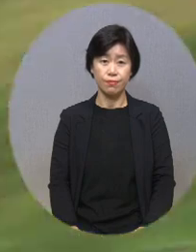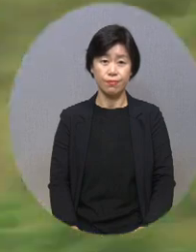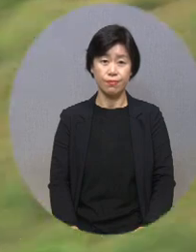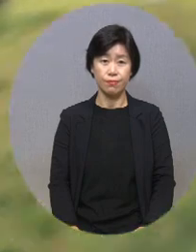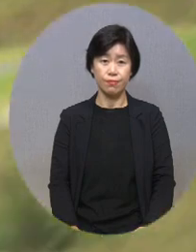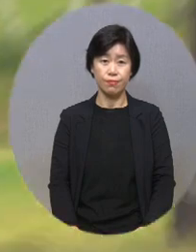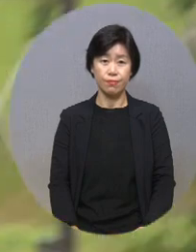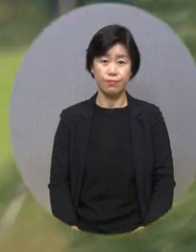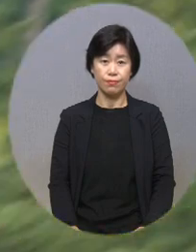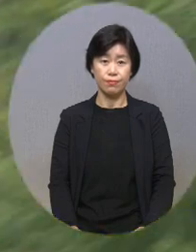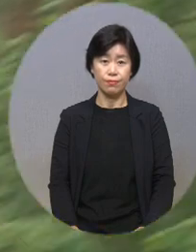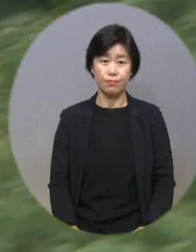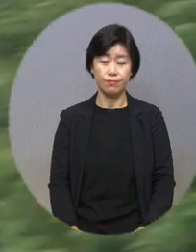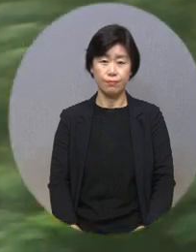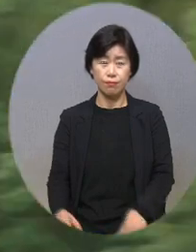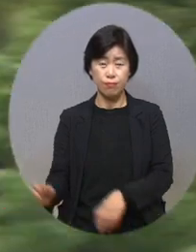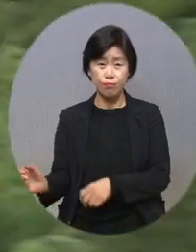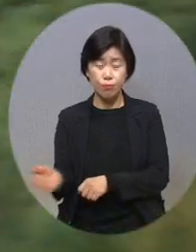굿샷!